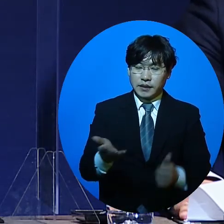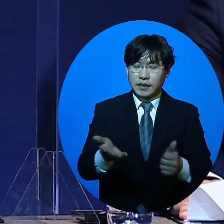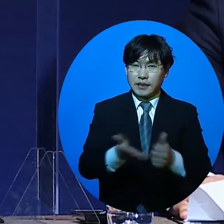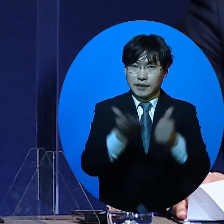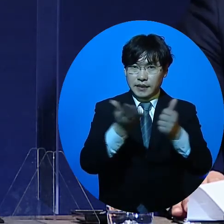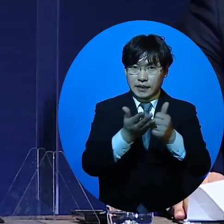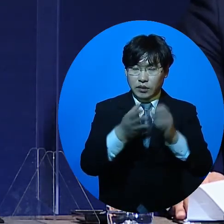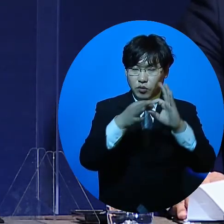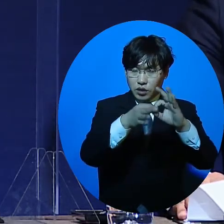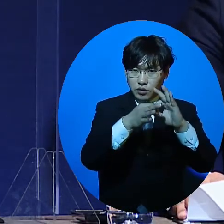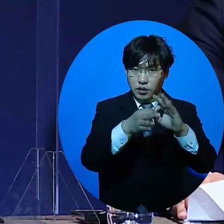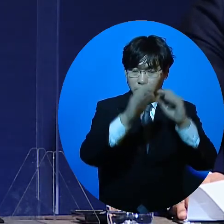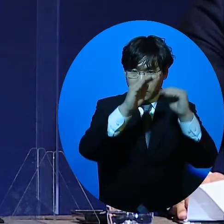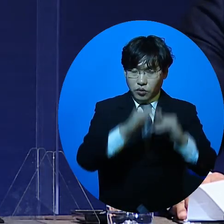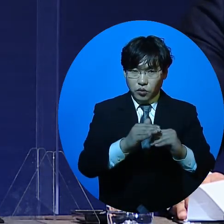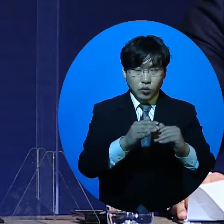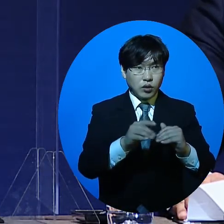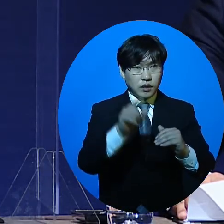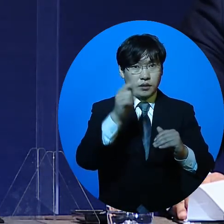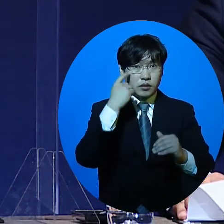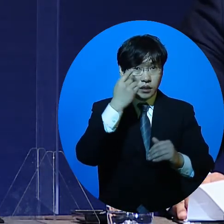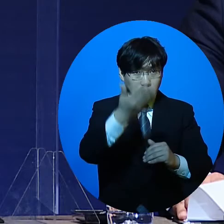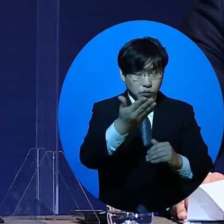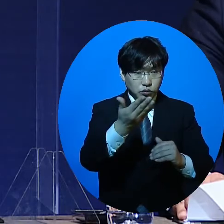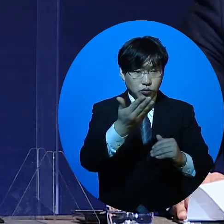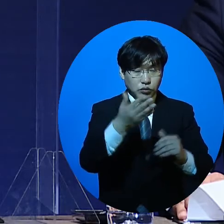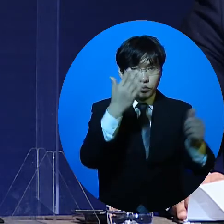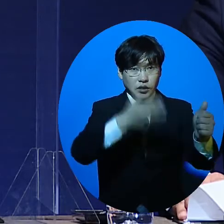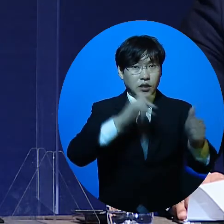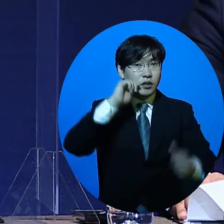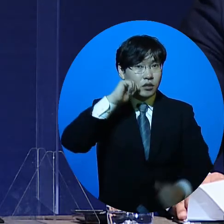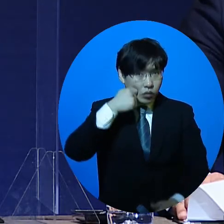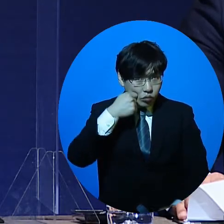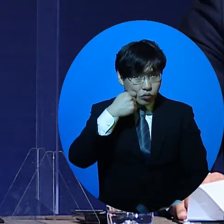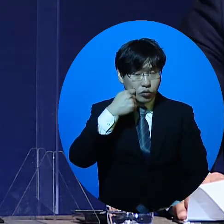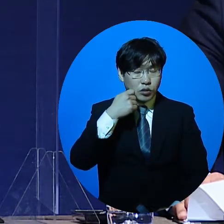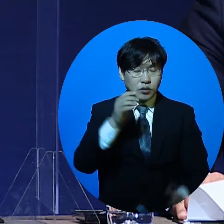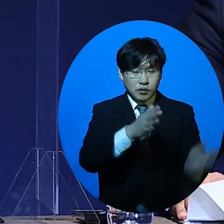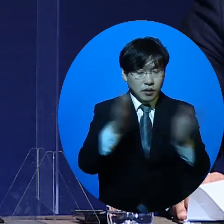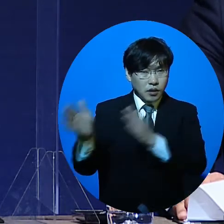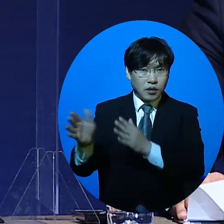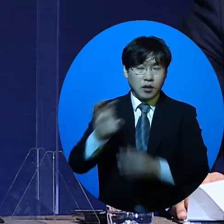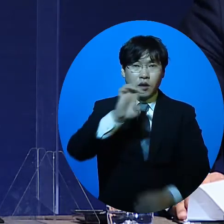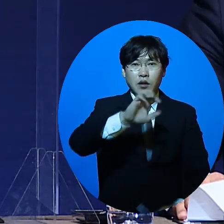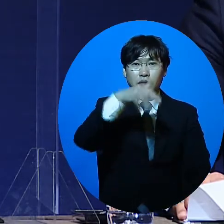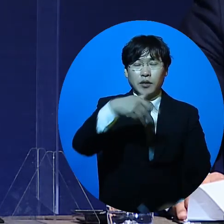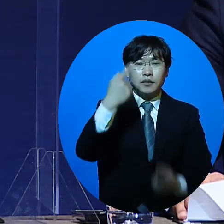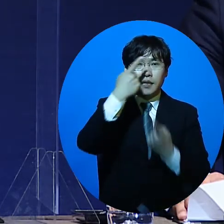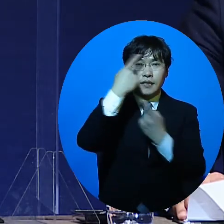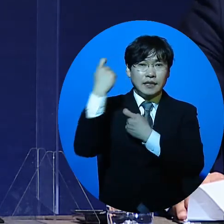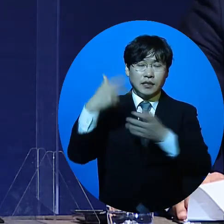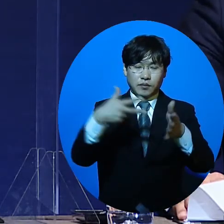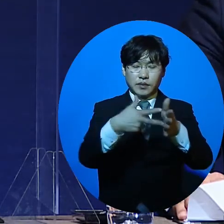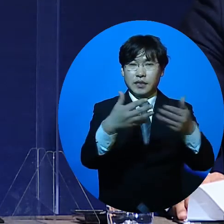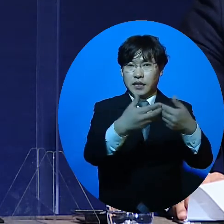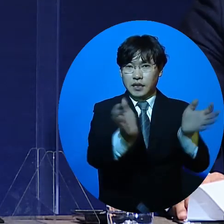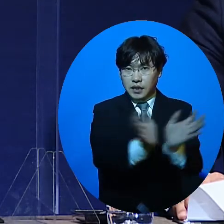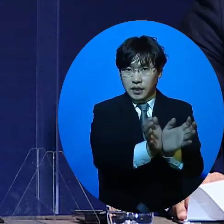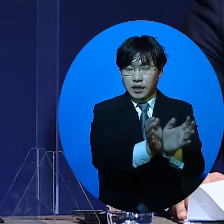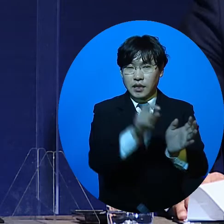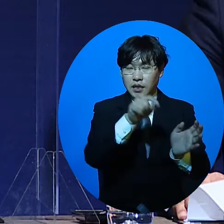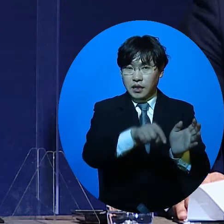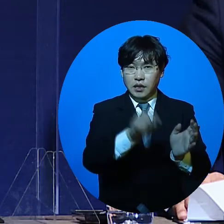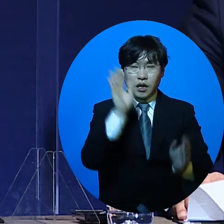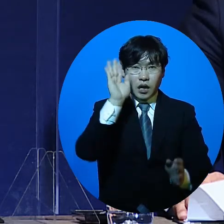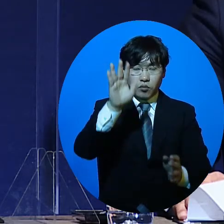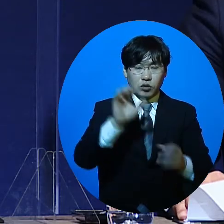사실 지정해서 하기는 좀 그렇고요. 사실 지금 우리 평창기념재단 같은 경우는 굉장히 이제